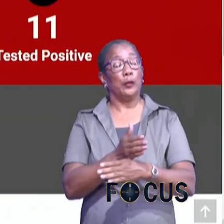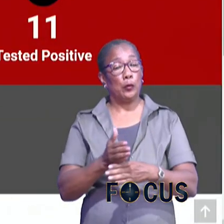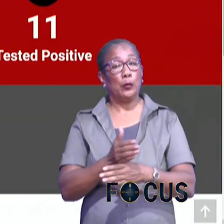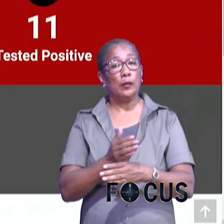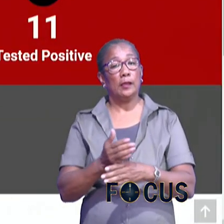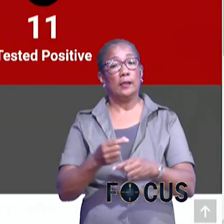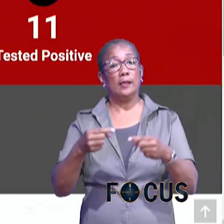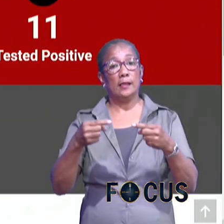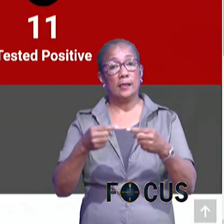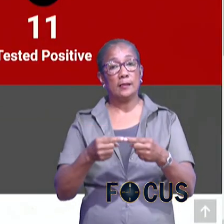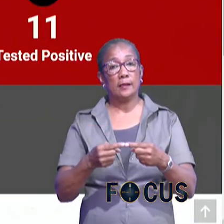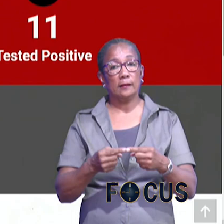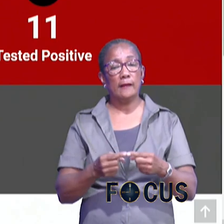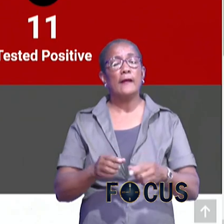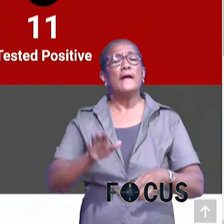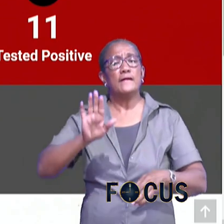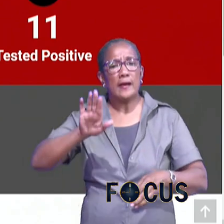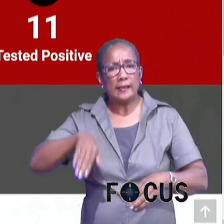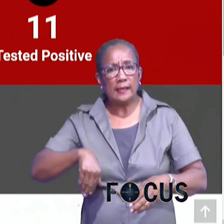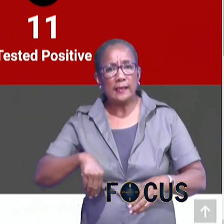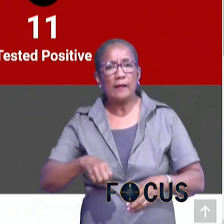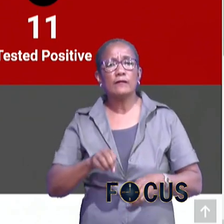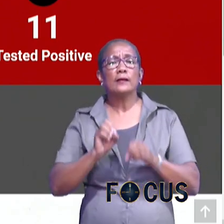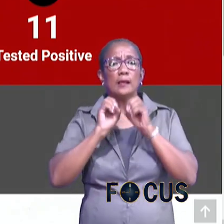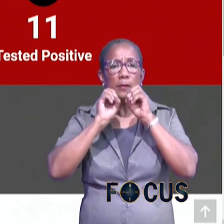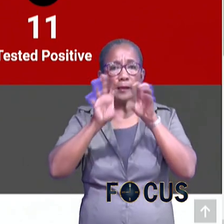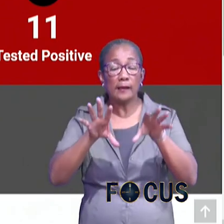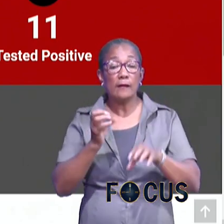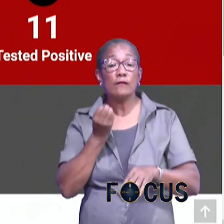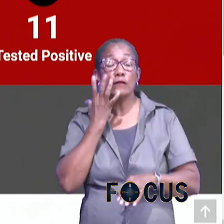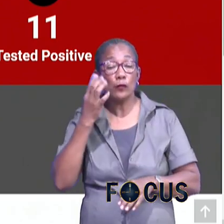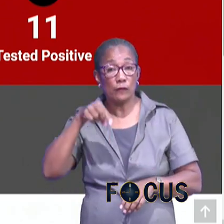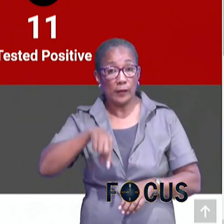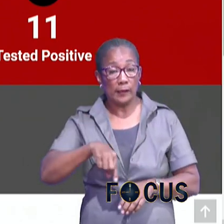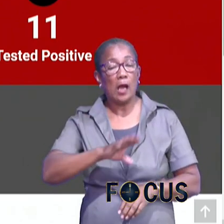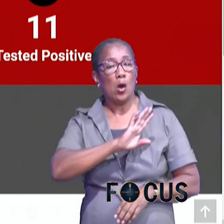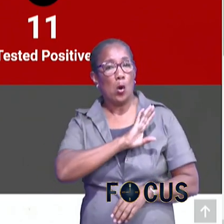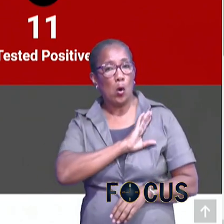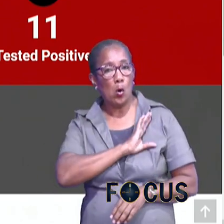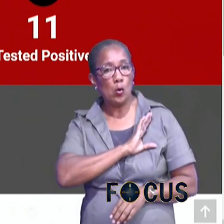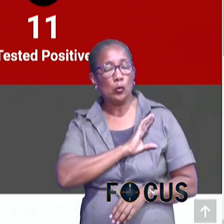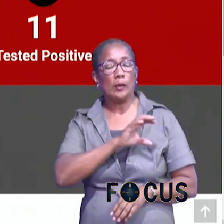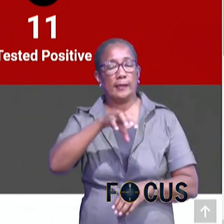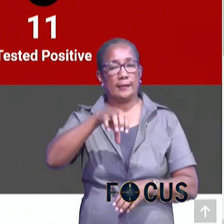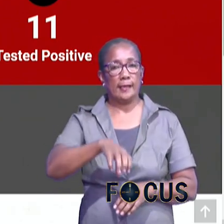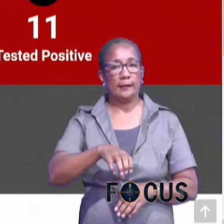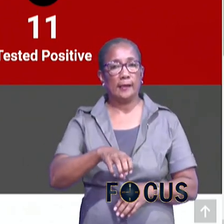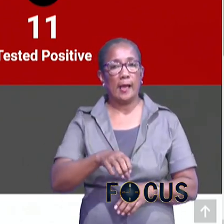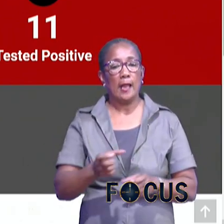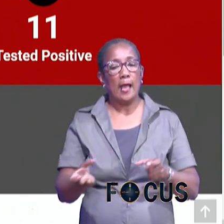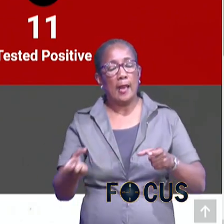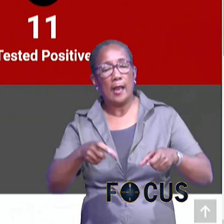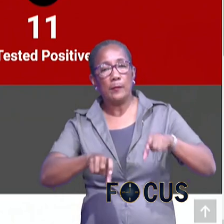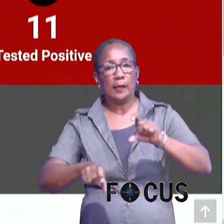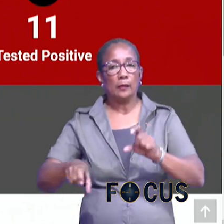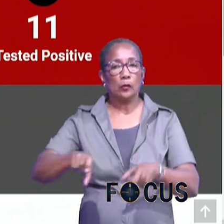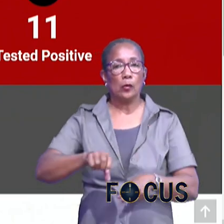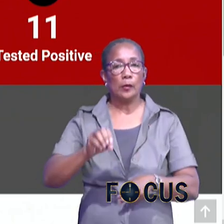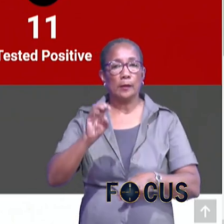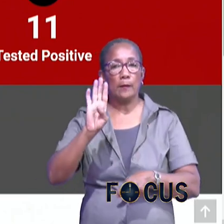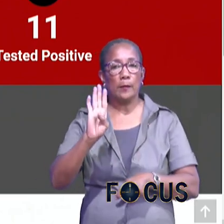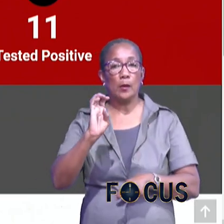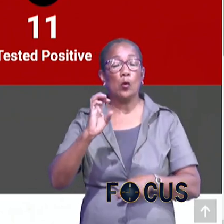test sinds de berichtgeving van hedenmorgen ook door het Centraal Laboratorium van het